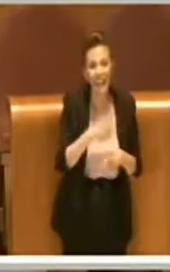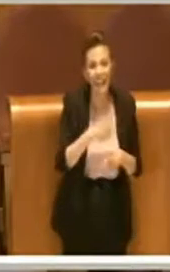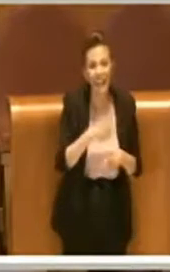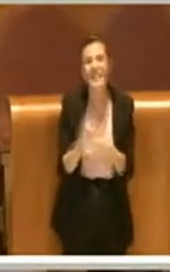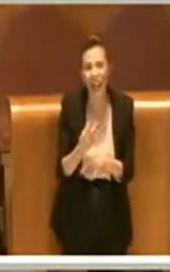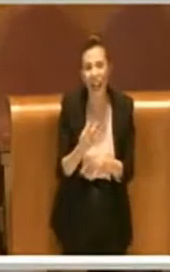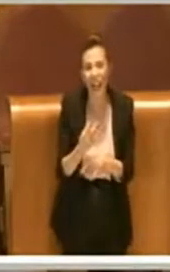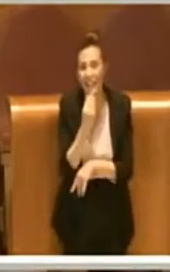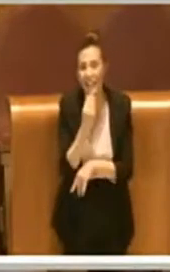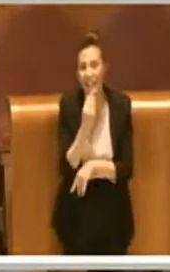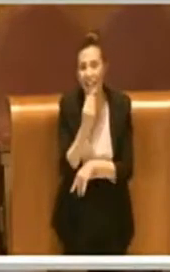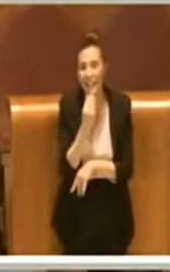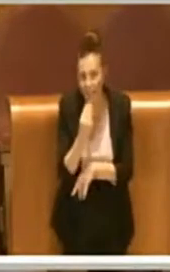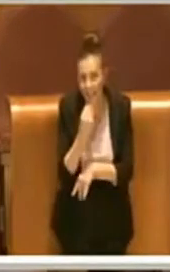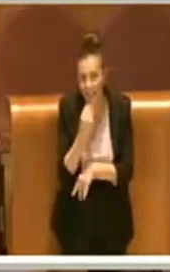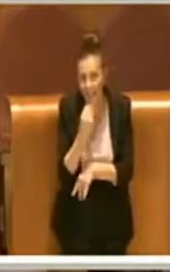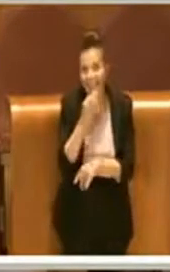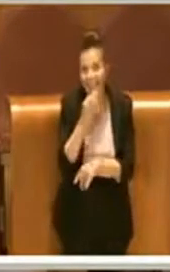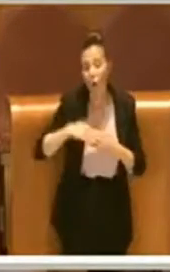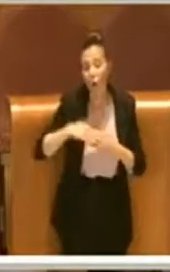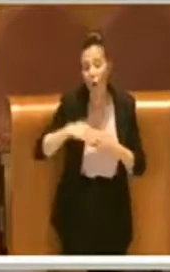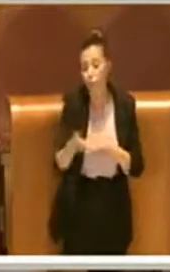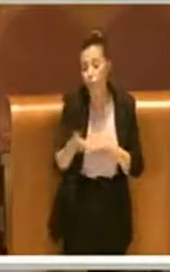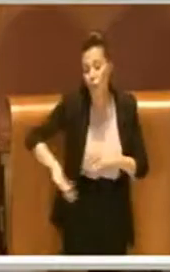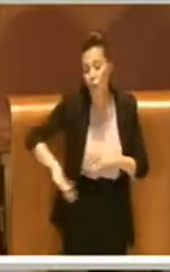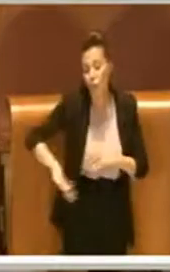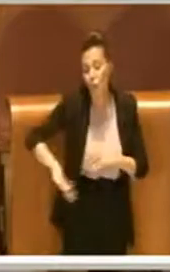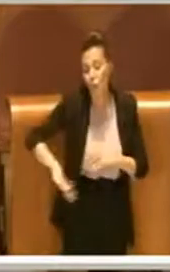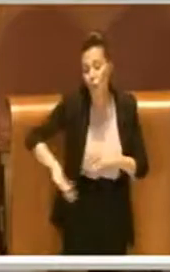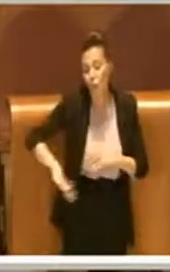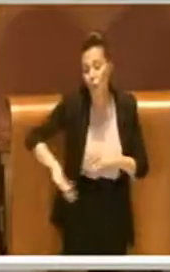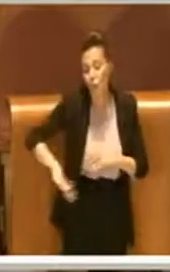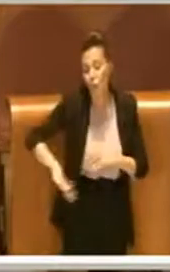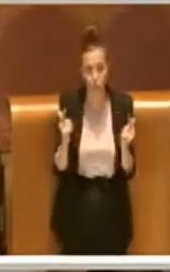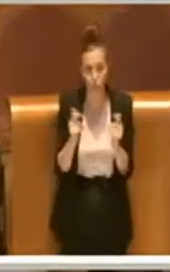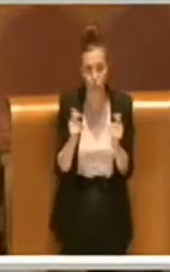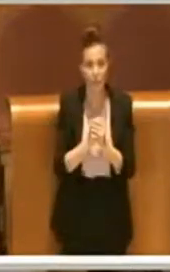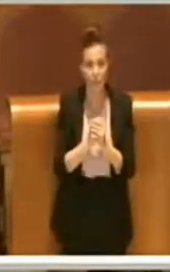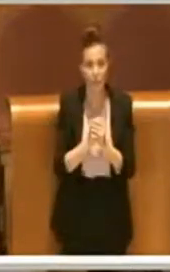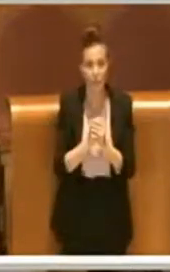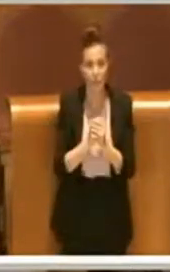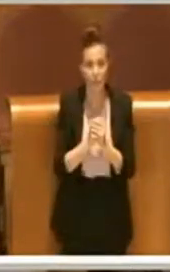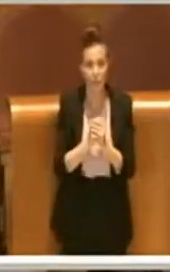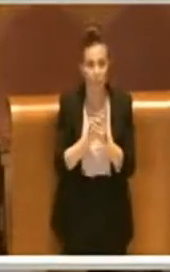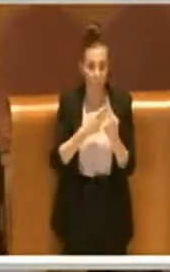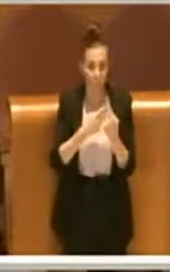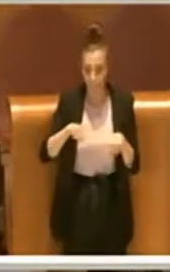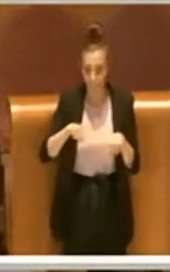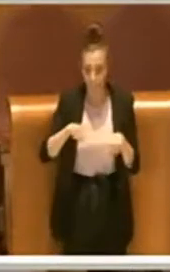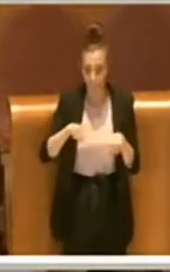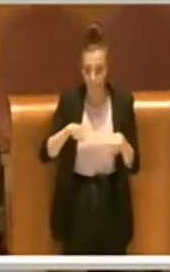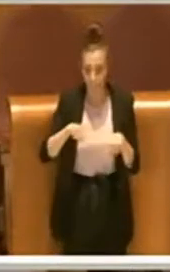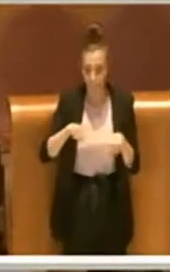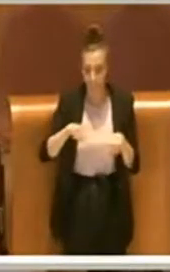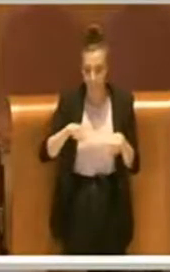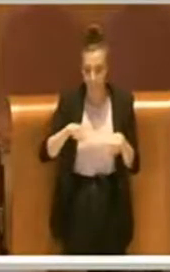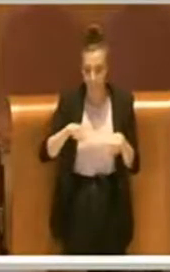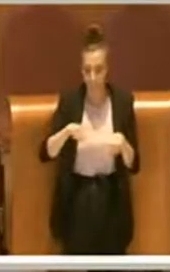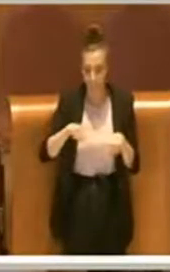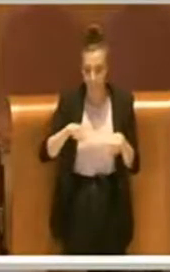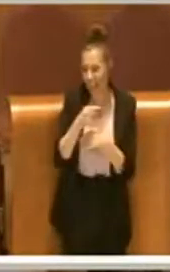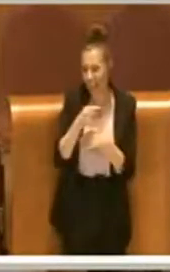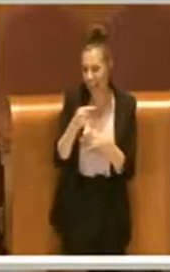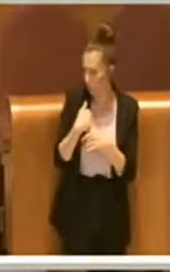hanno coperti all'interno non avranno il suolo pubblico. Ci coglie un attimino impreparato questo parere negativo